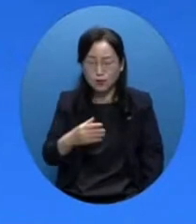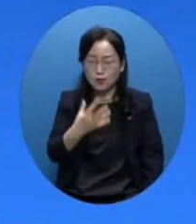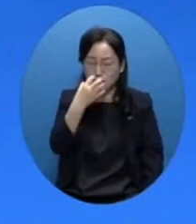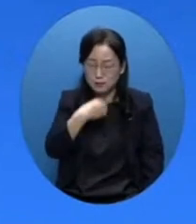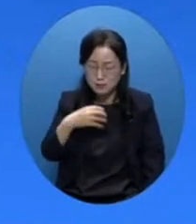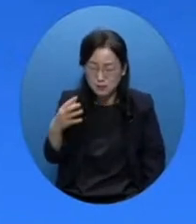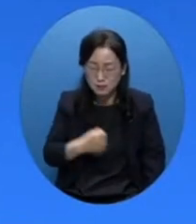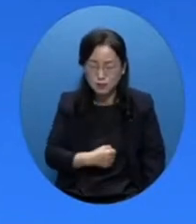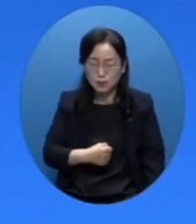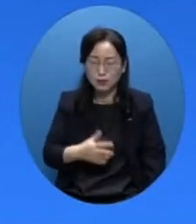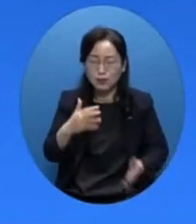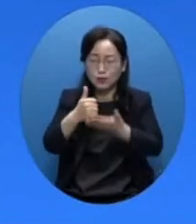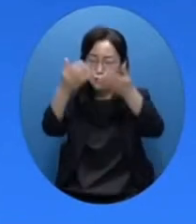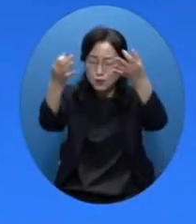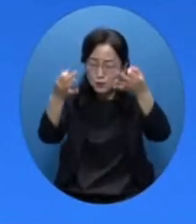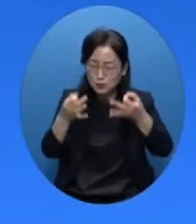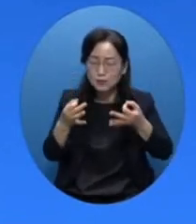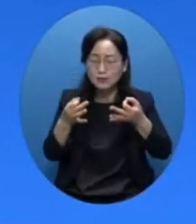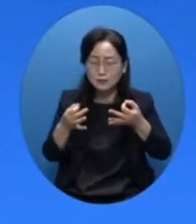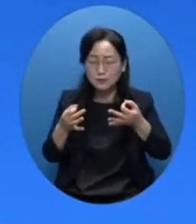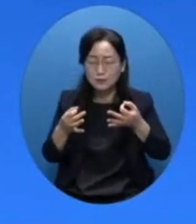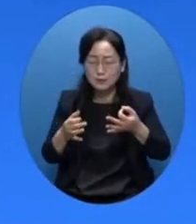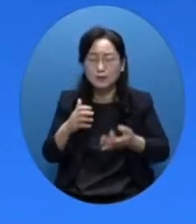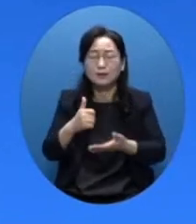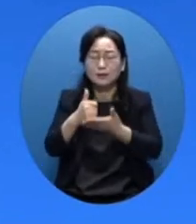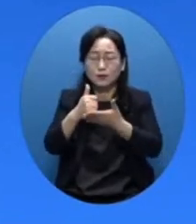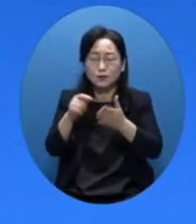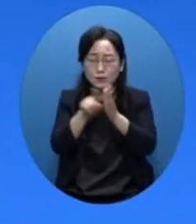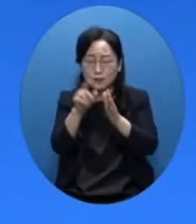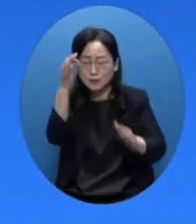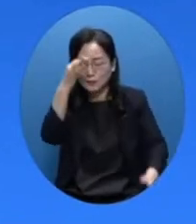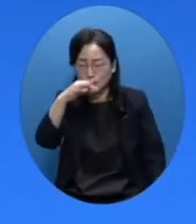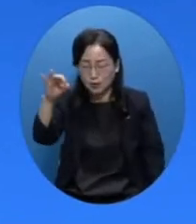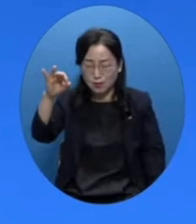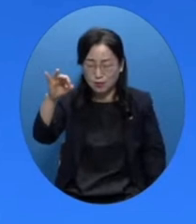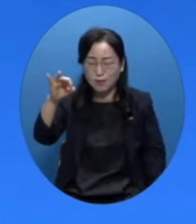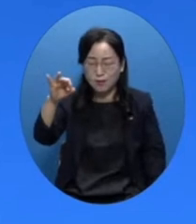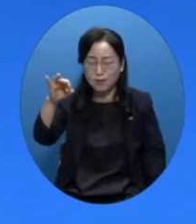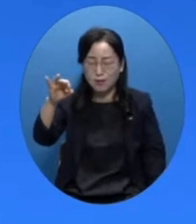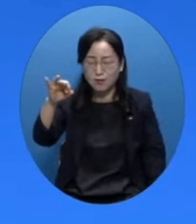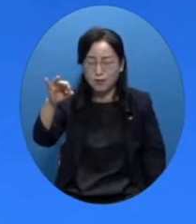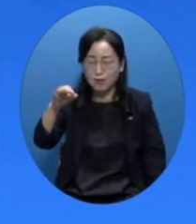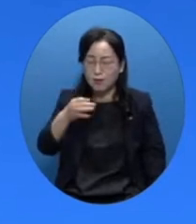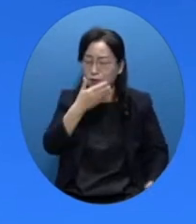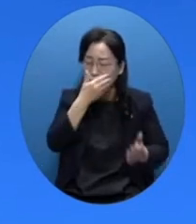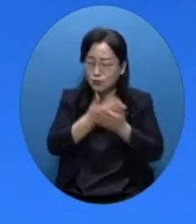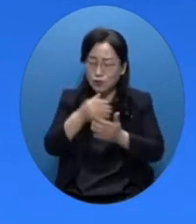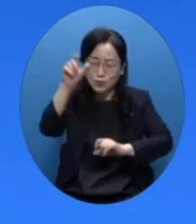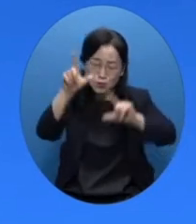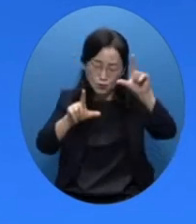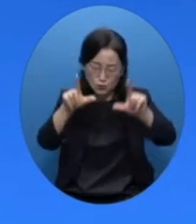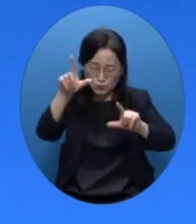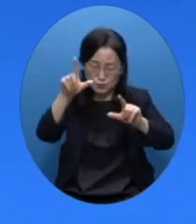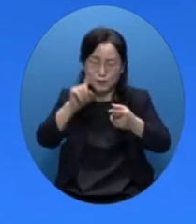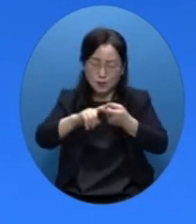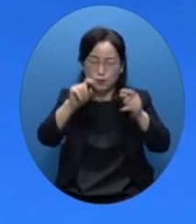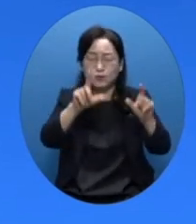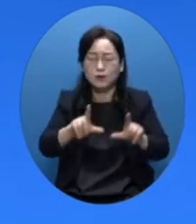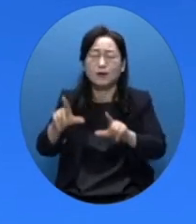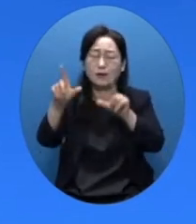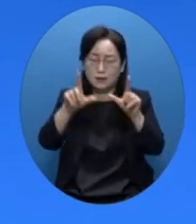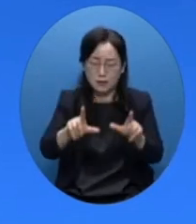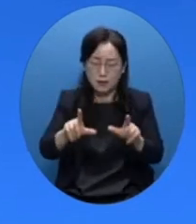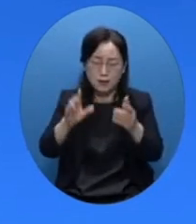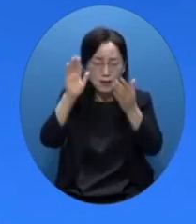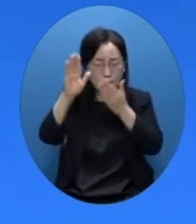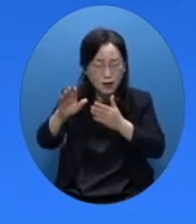살고 쥔 보시게 주님이 인정할 만한 그라는 귀한 모습으로 살아서 장차 주 앞에 설